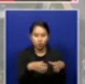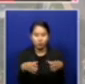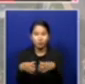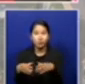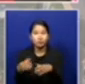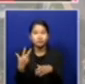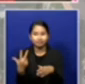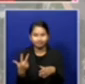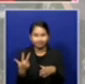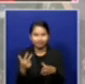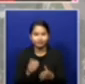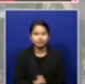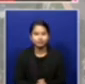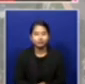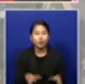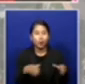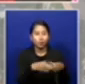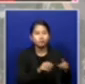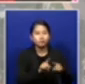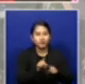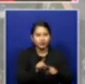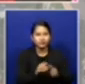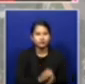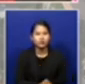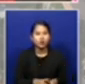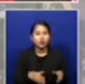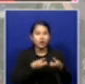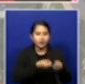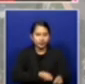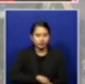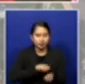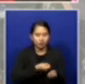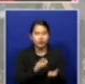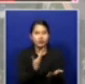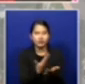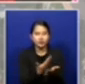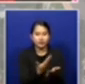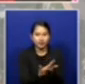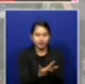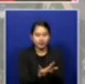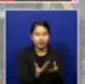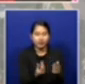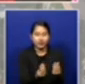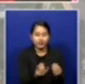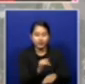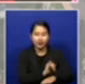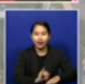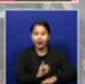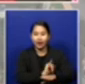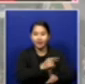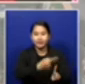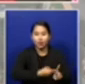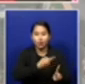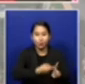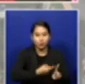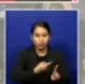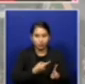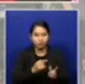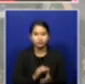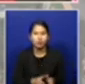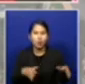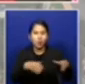กลุ่มแรกก็คือพี่น้องเกษตรกรที่ต้องเช่าไร่เช่านาในการทำการเกษตรพี่น้องเห